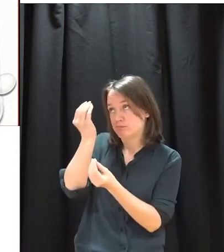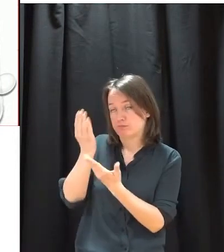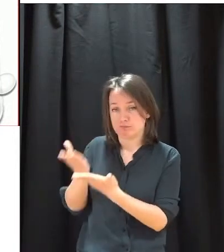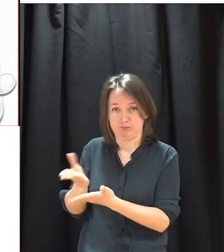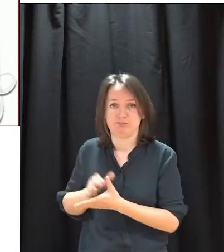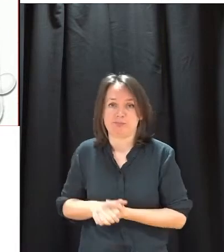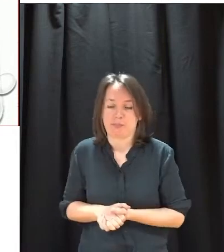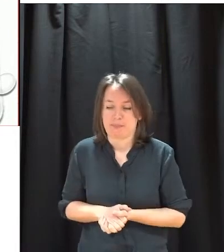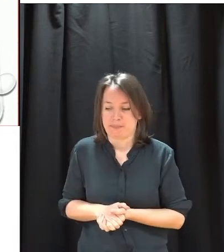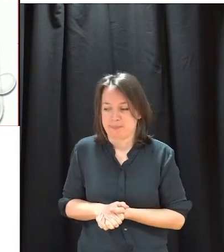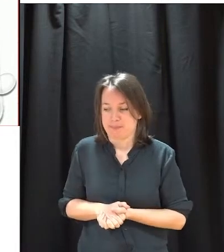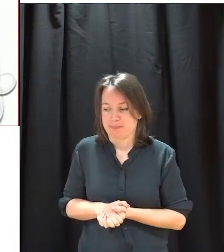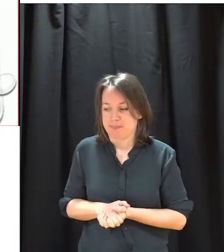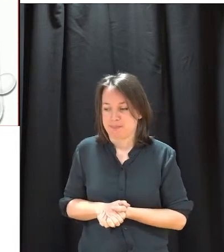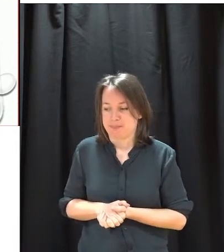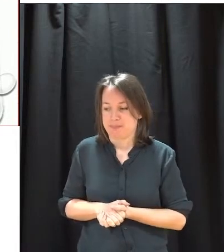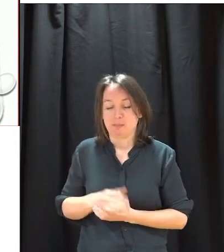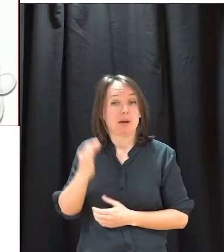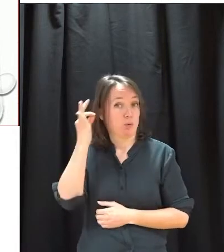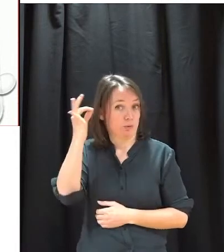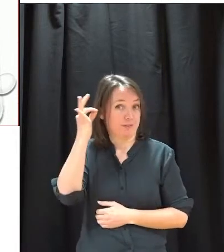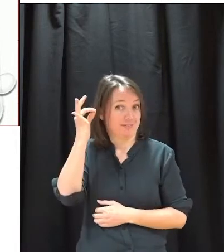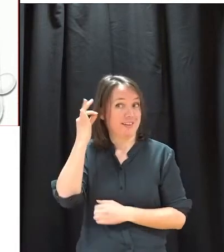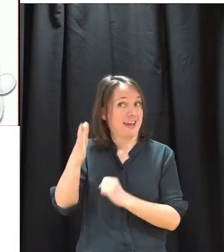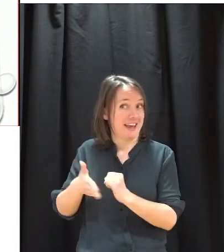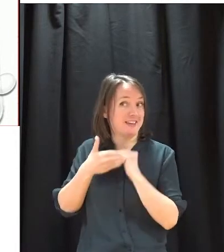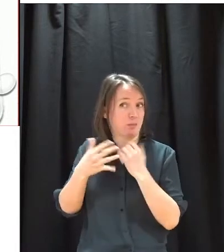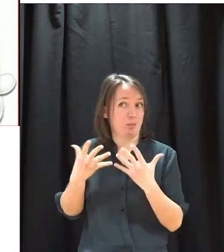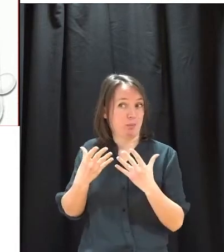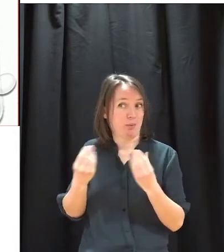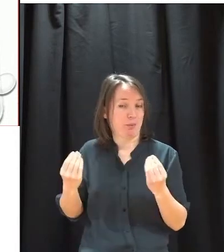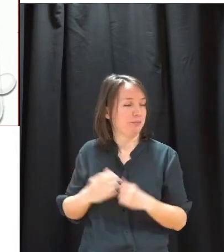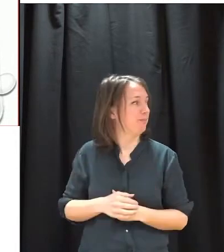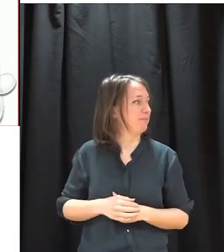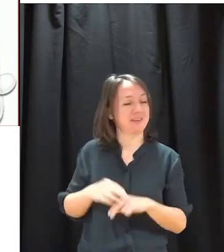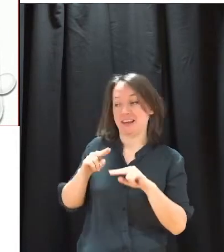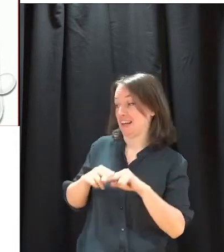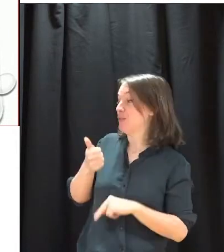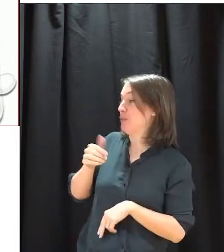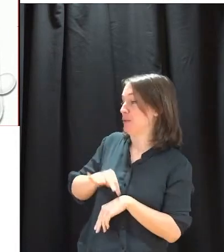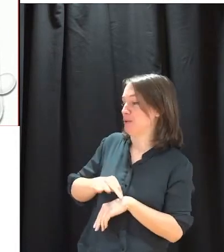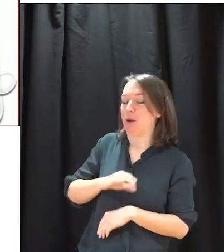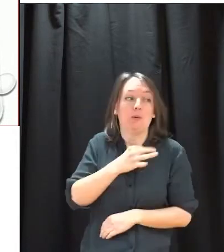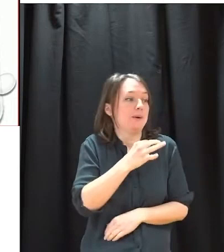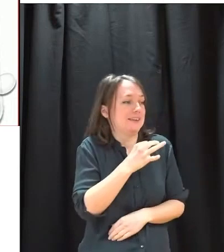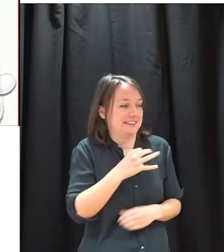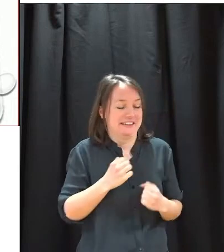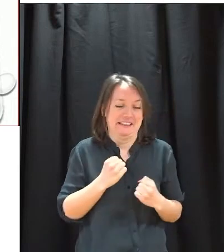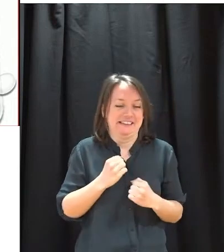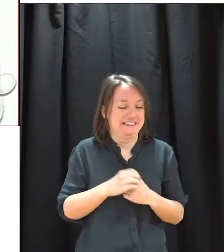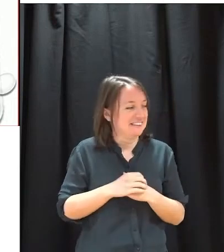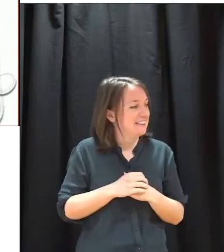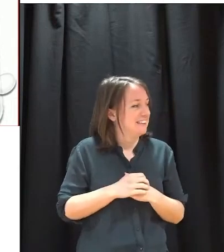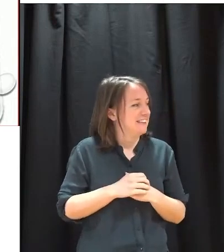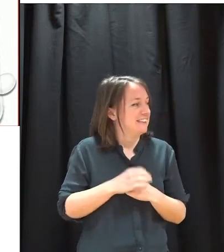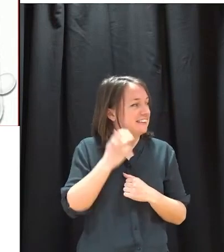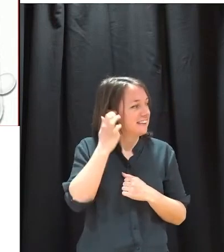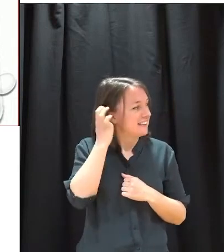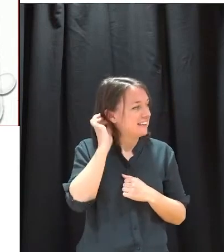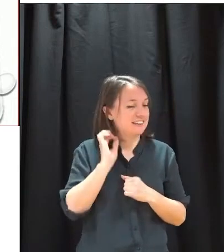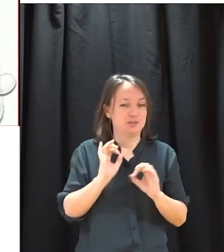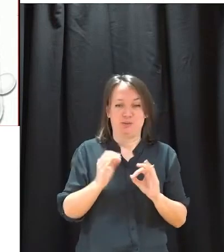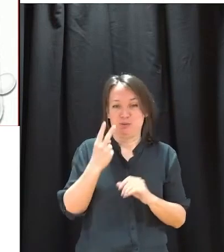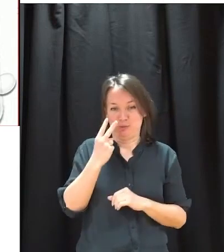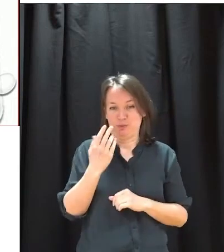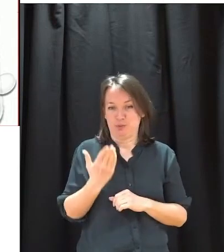Il s'appuyait déjà beaucoup sur son audition. Il reste une minute. Oui. Alors, donc voilà, donc là on voit, donc